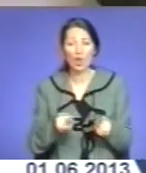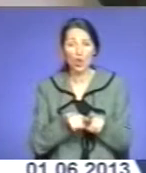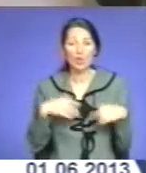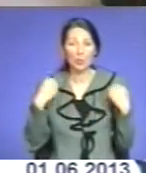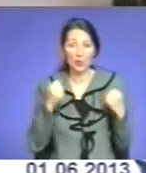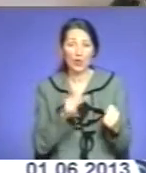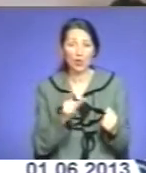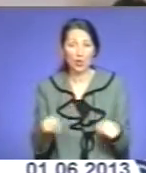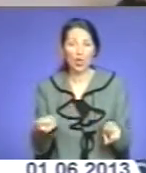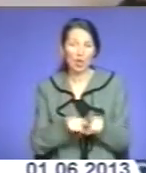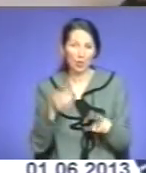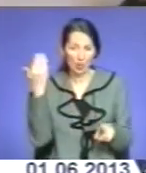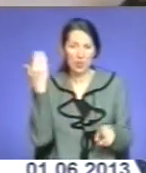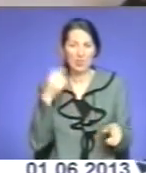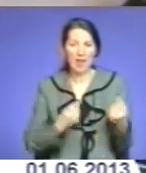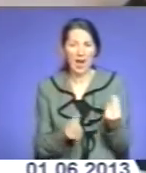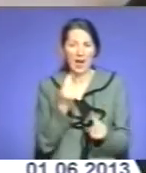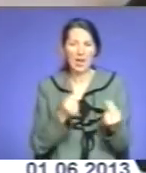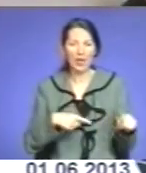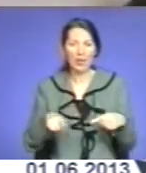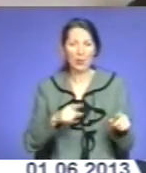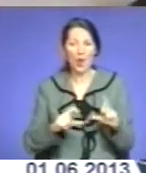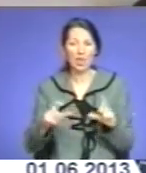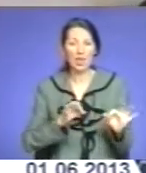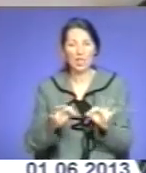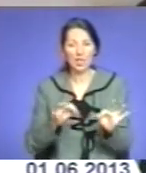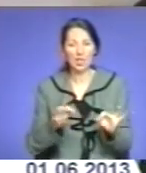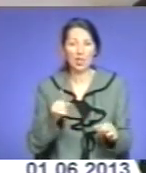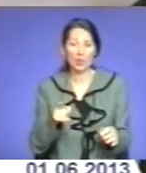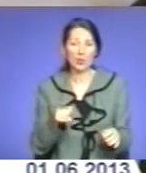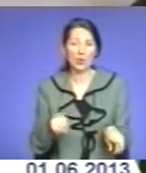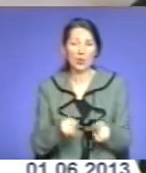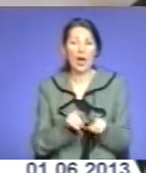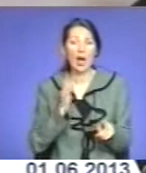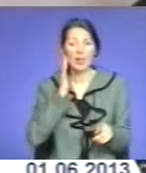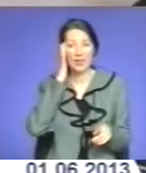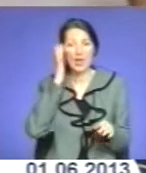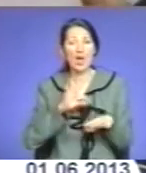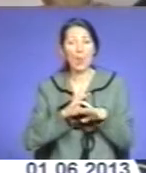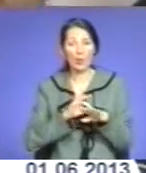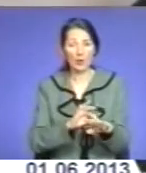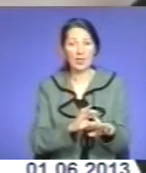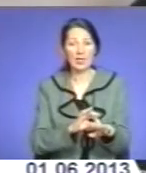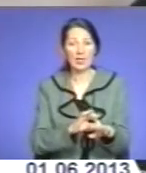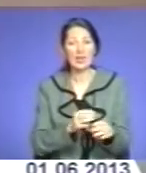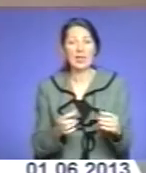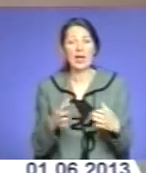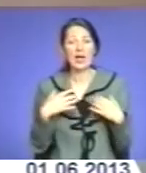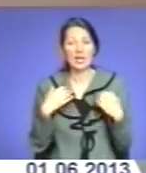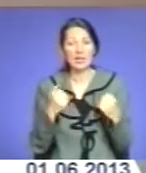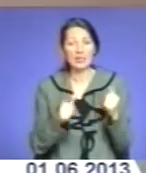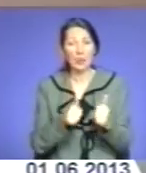спортивні люди, ми теж колись грали в футбол, в шахи, в шашки. І тому виникла така ідея провести спартакіаду.